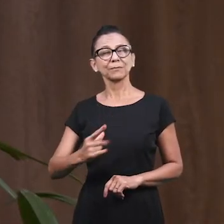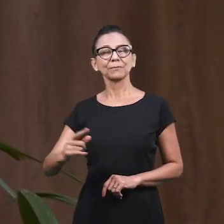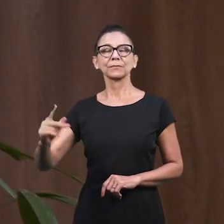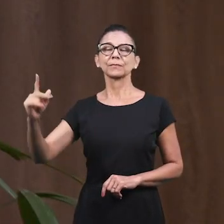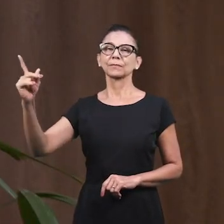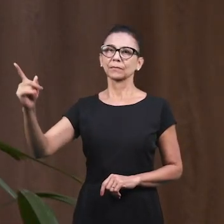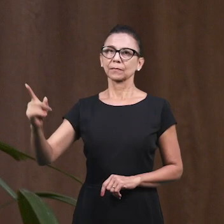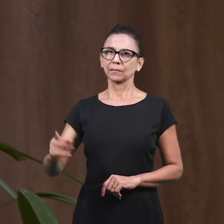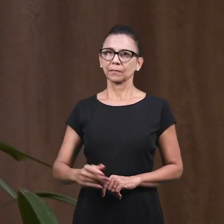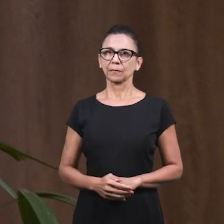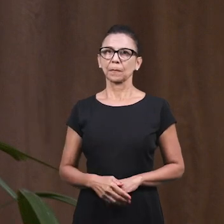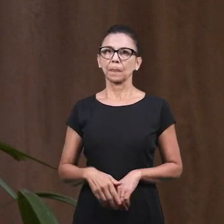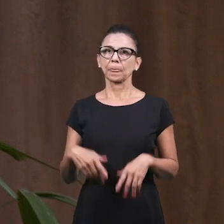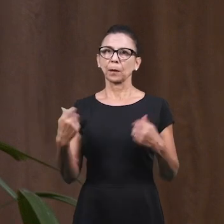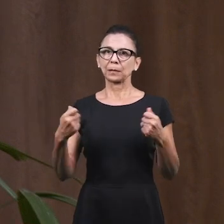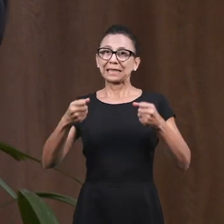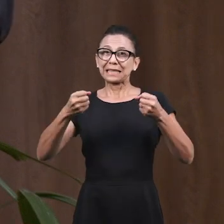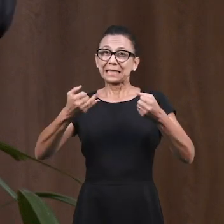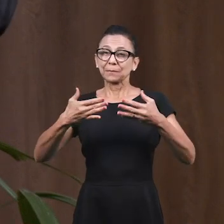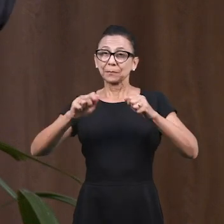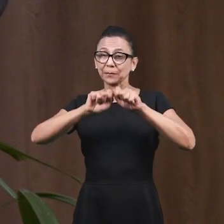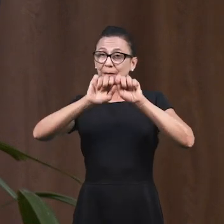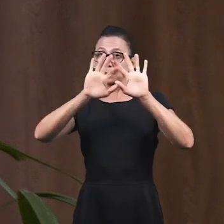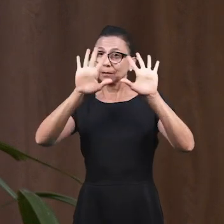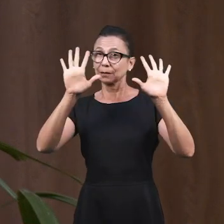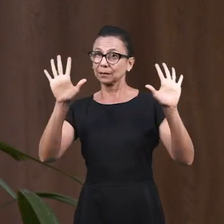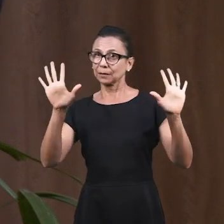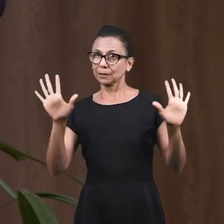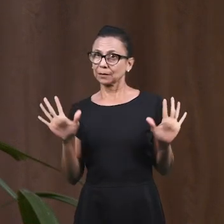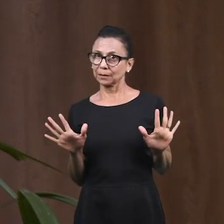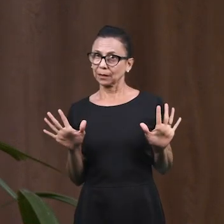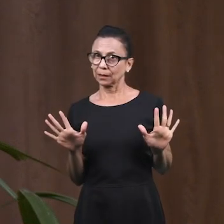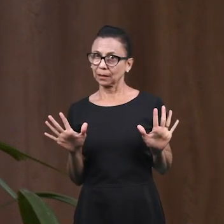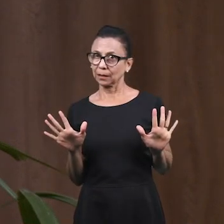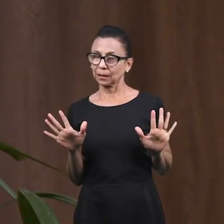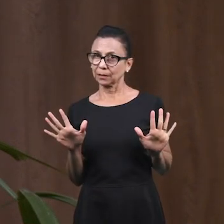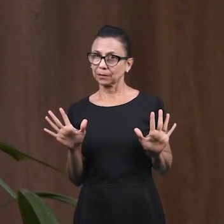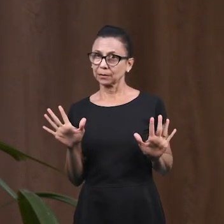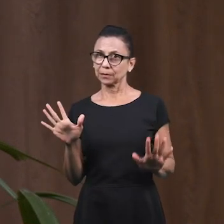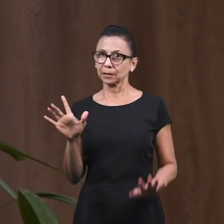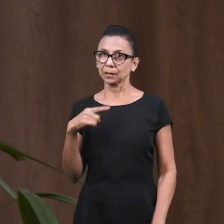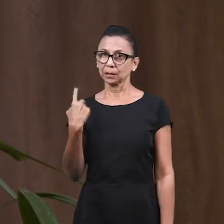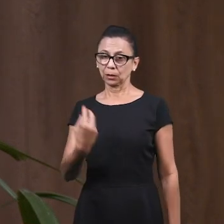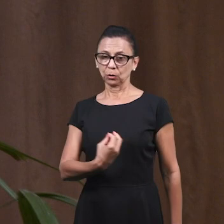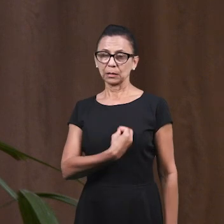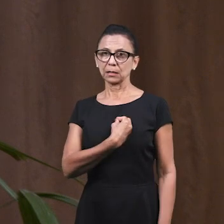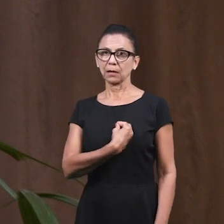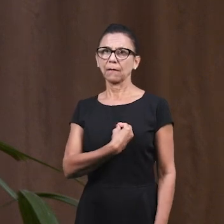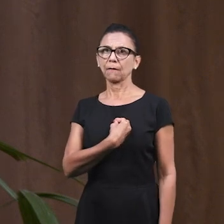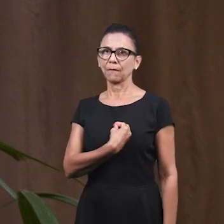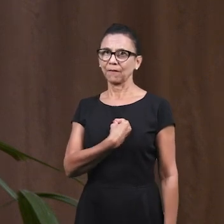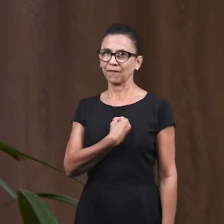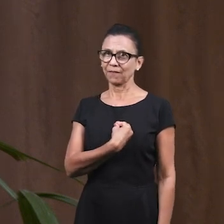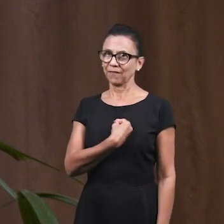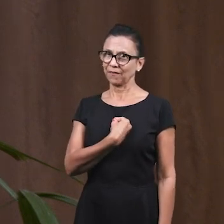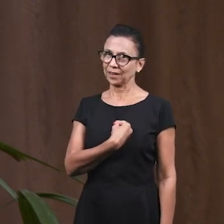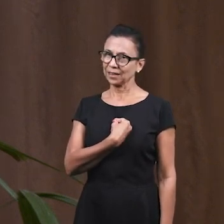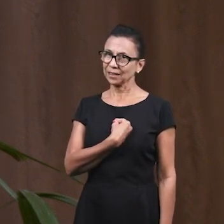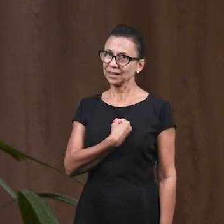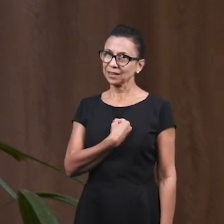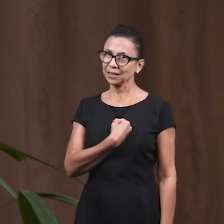вечная. И очень важно с четкостью показать, что наше